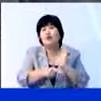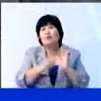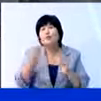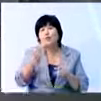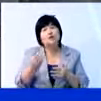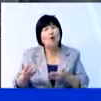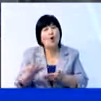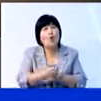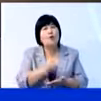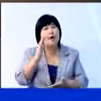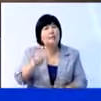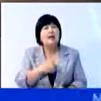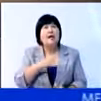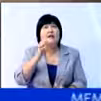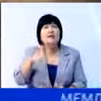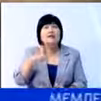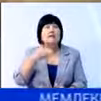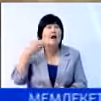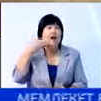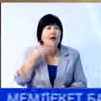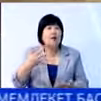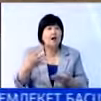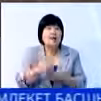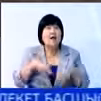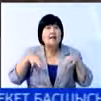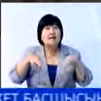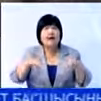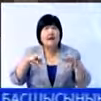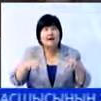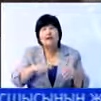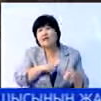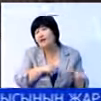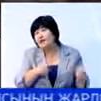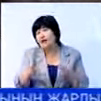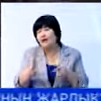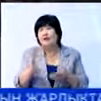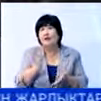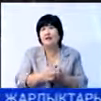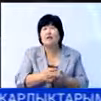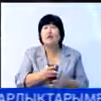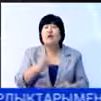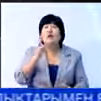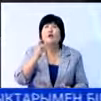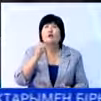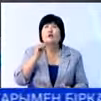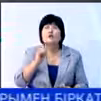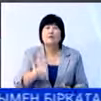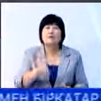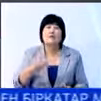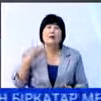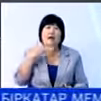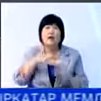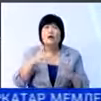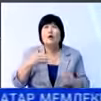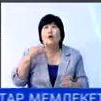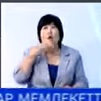центнерден өнім алмақ ниетте. Сырдың ақ маржанын жинауға арналған техникалар да науқанға сақадай сай. 300 мың центнер астық түсіреміз деп отырмыз. Күріш жаман